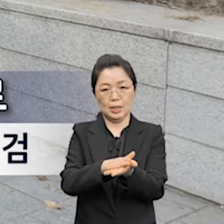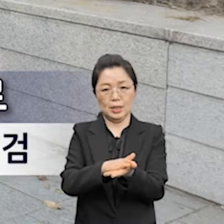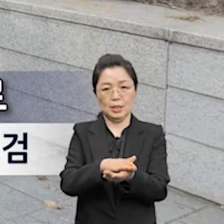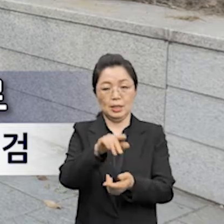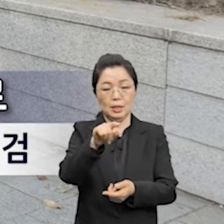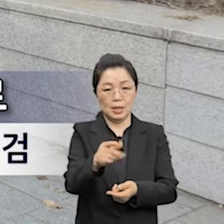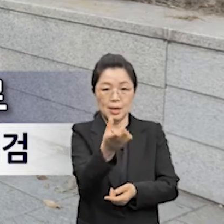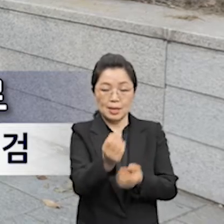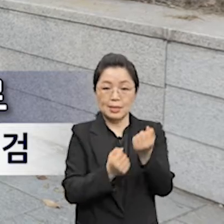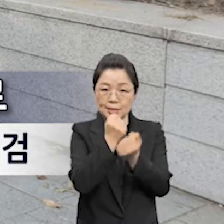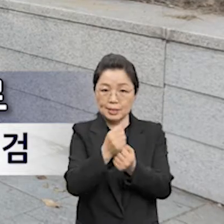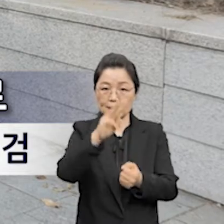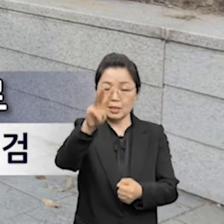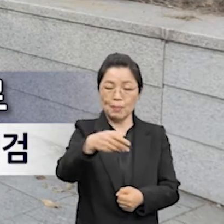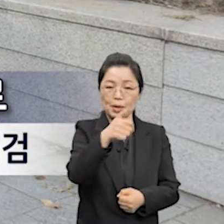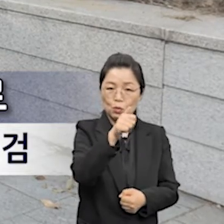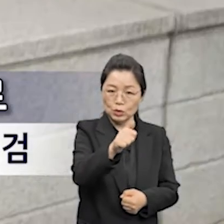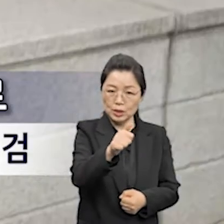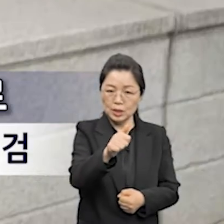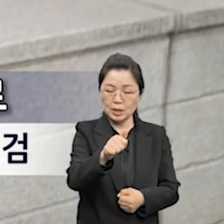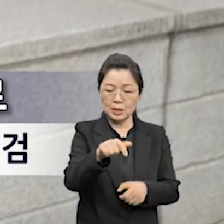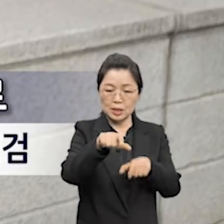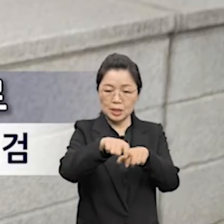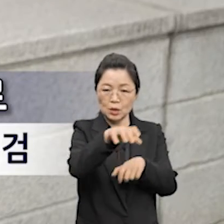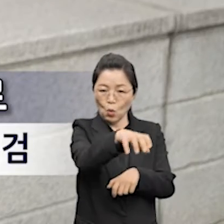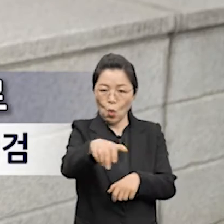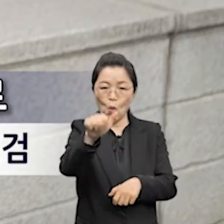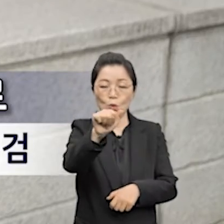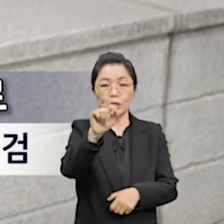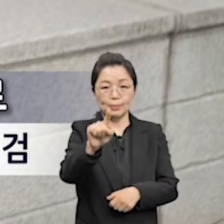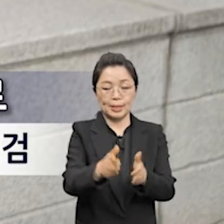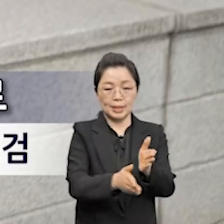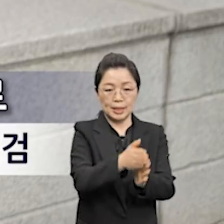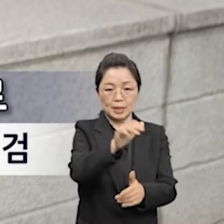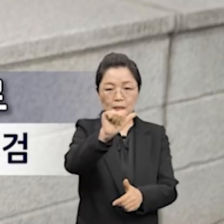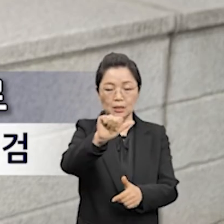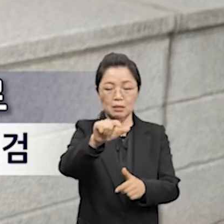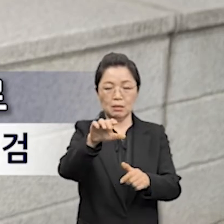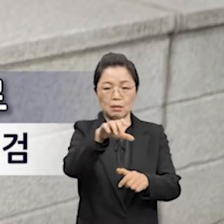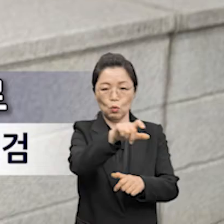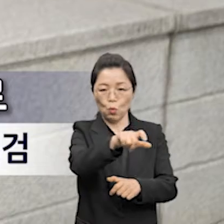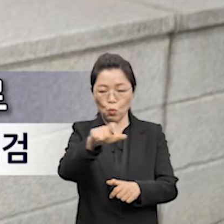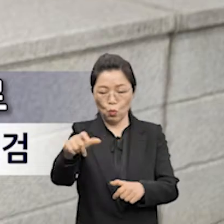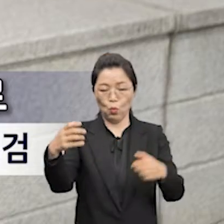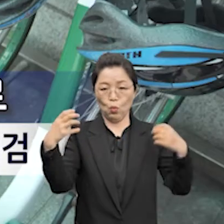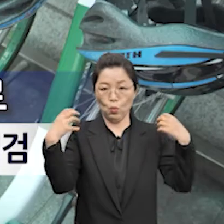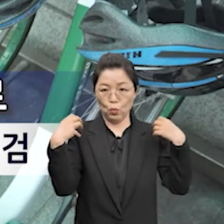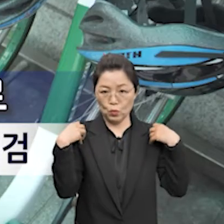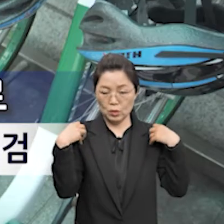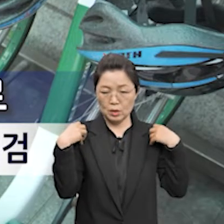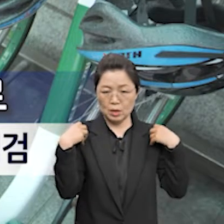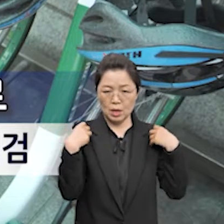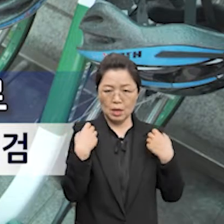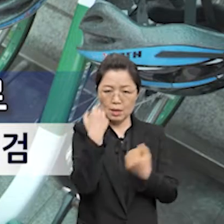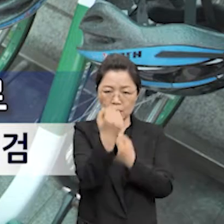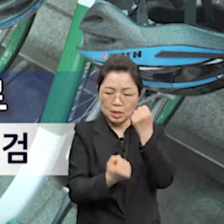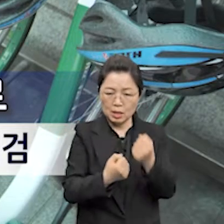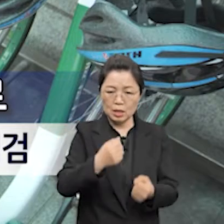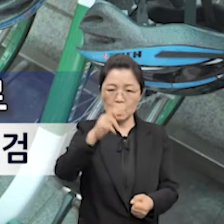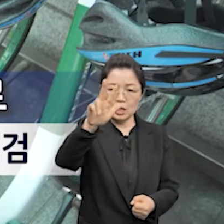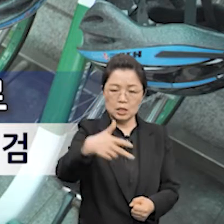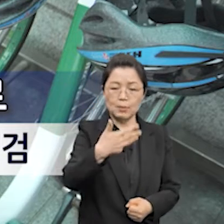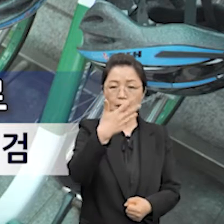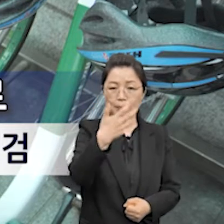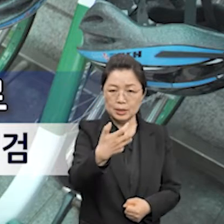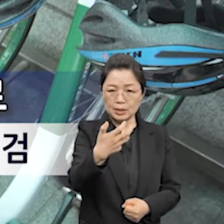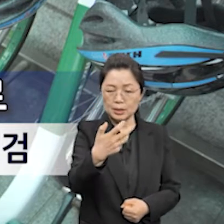광주시는 타랑개 300대와 정거장 51곳을 비롯해 시와 5개 구청 등에 배치된 공유자전거 약